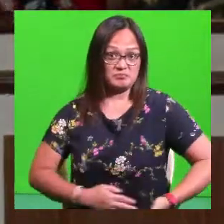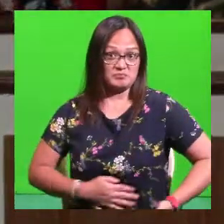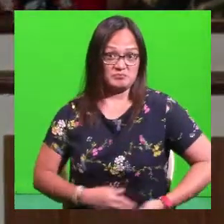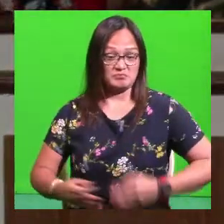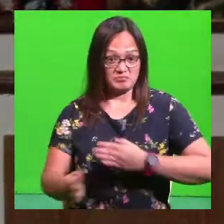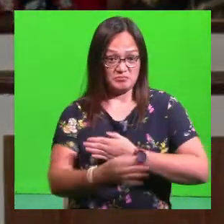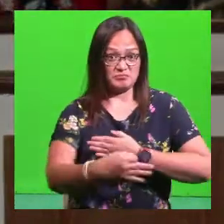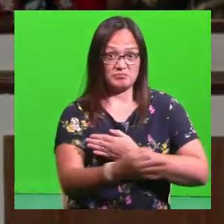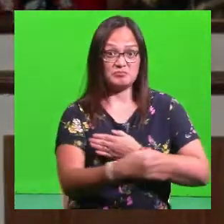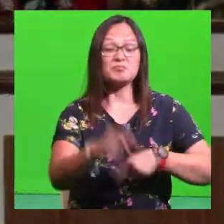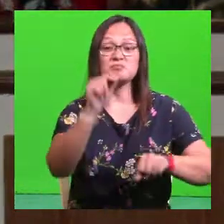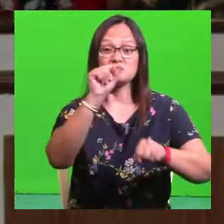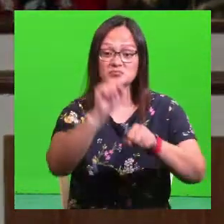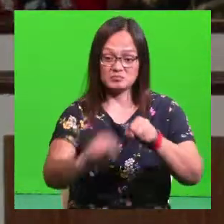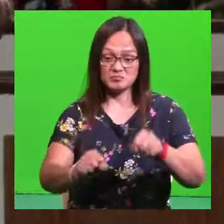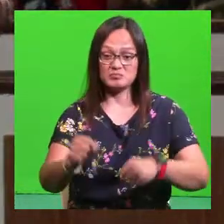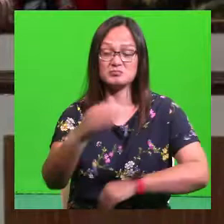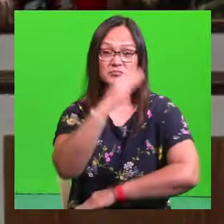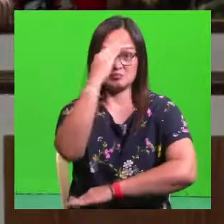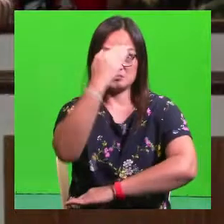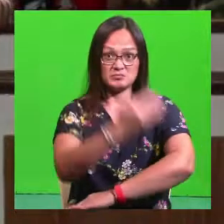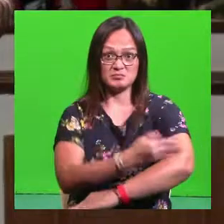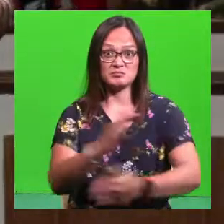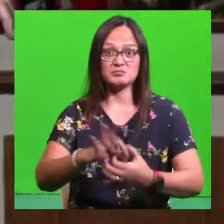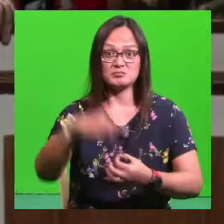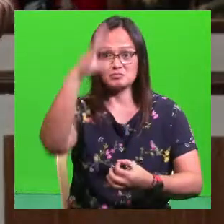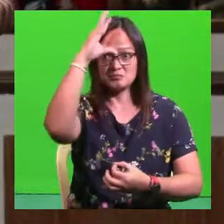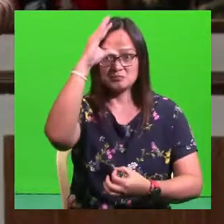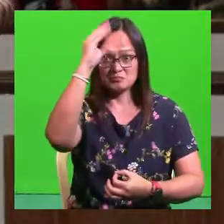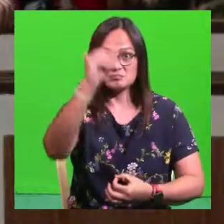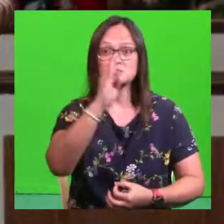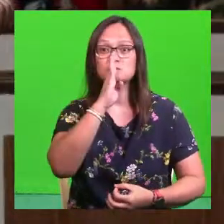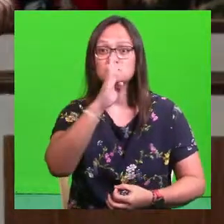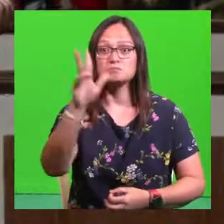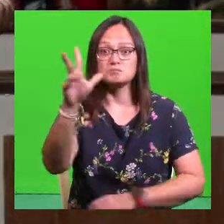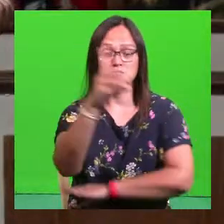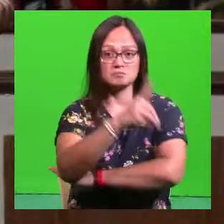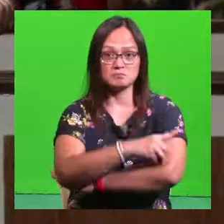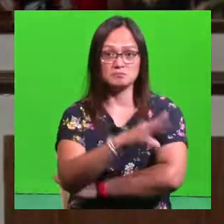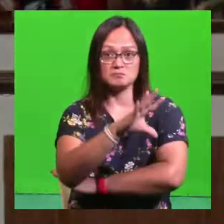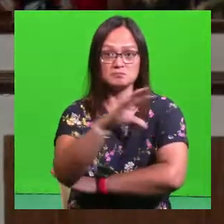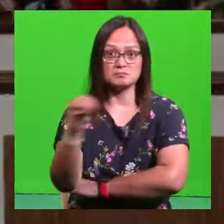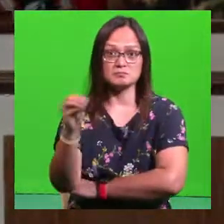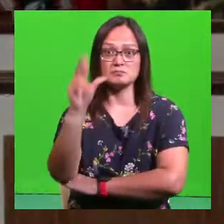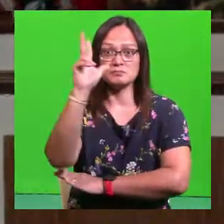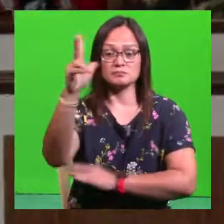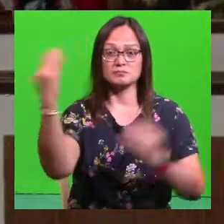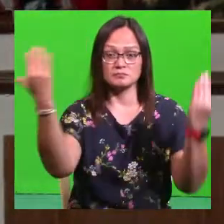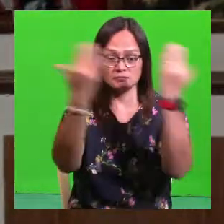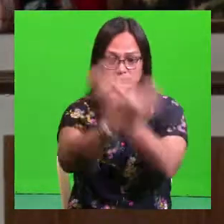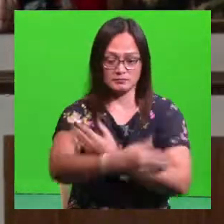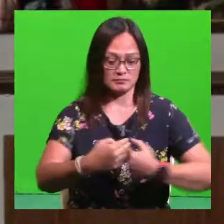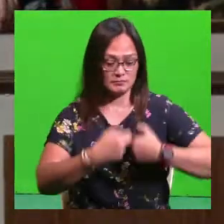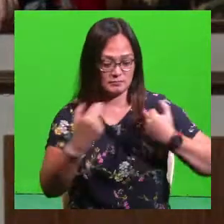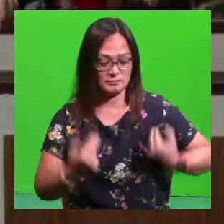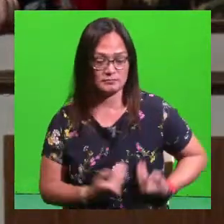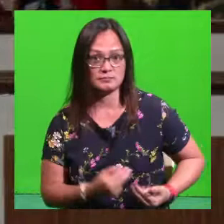of the earth. The heart of the earth meaning his entombment. At bakit kinakailangan